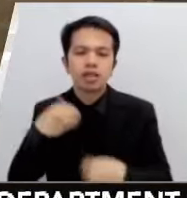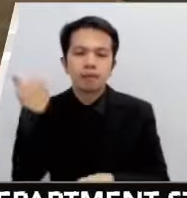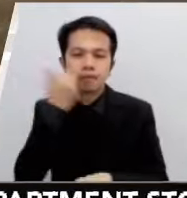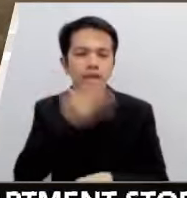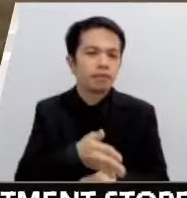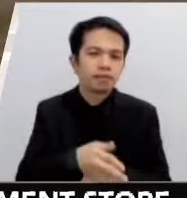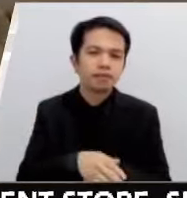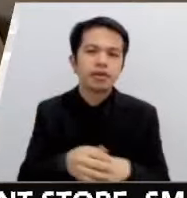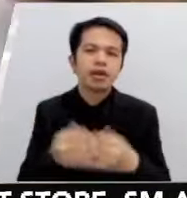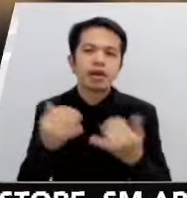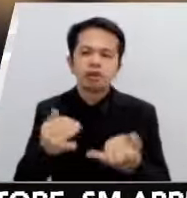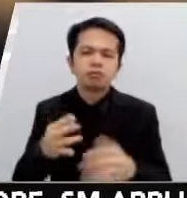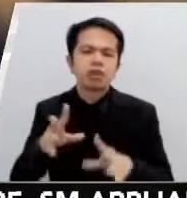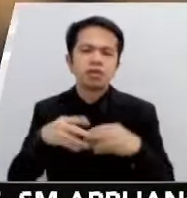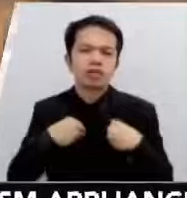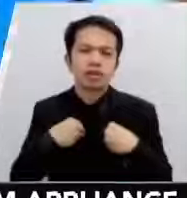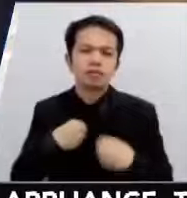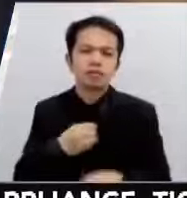pagkakamali.